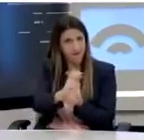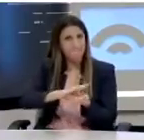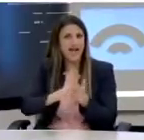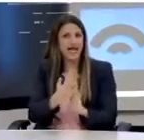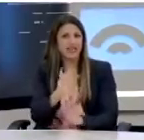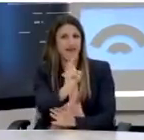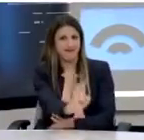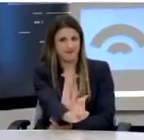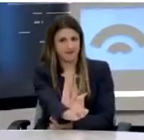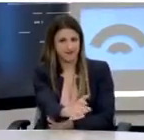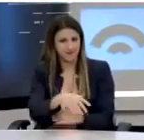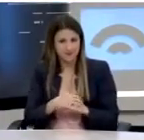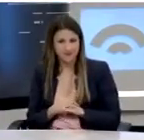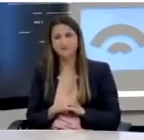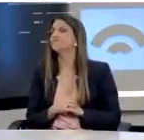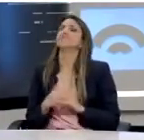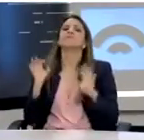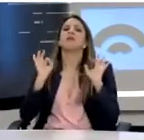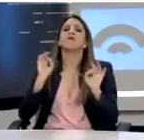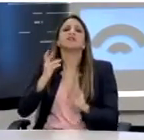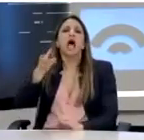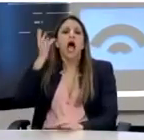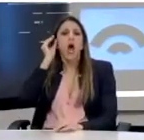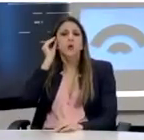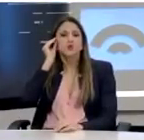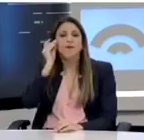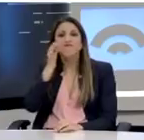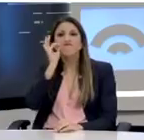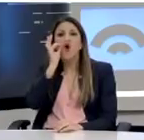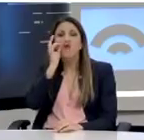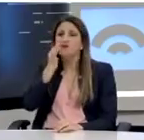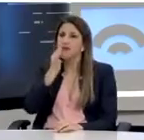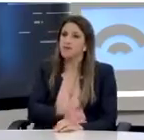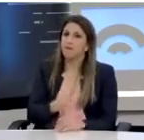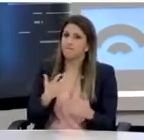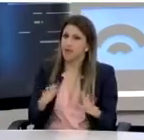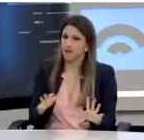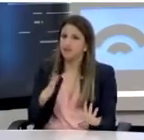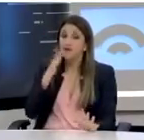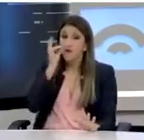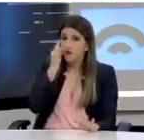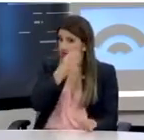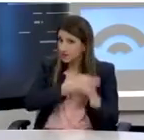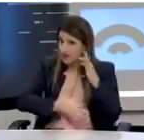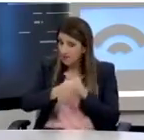Και βεβαίως, επειδή το ίδιο ακούσαμε και από την πλευρά της κυρίας Γεννηματά, που και αυτή μας είπε ότι το,